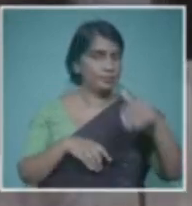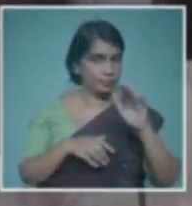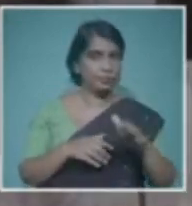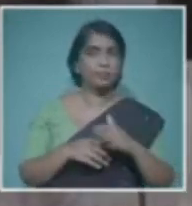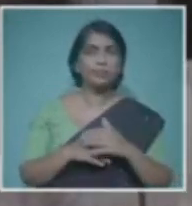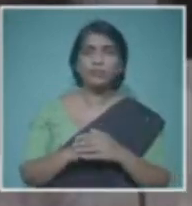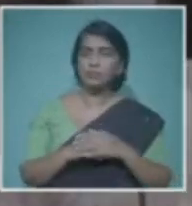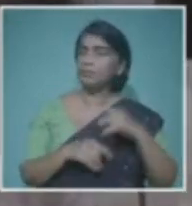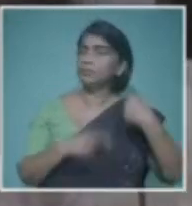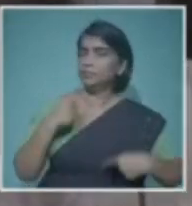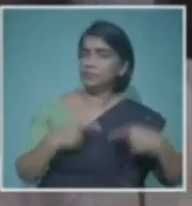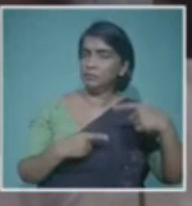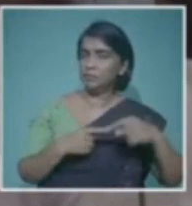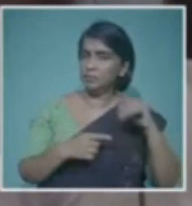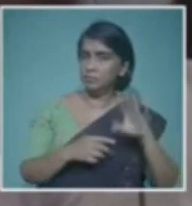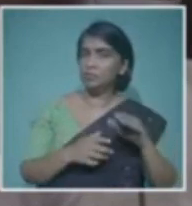ගන්න